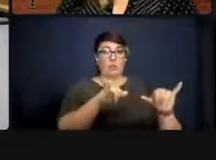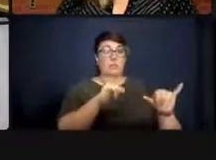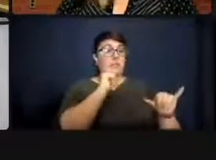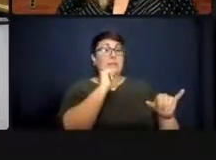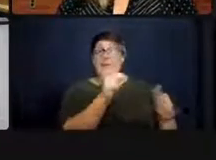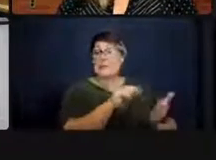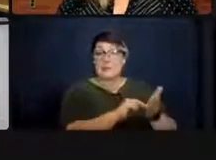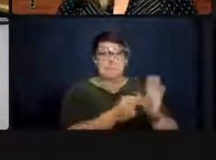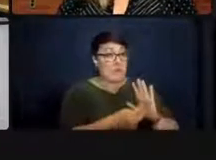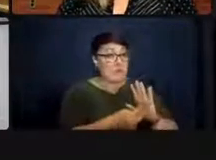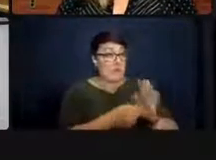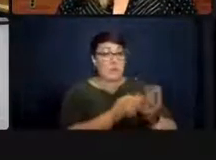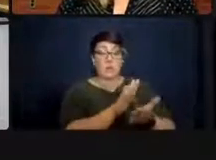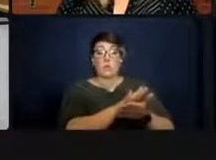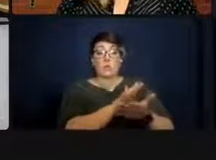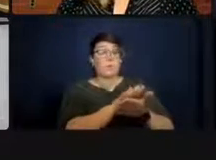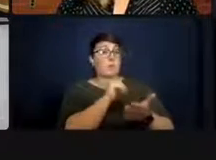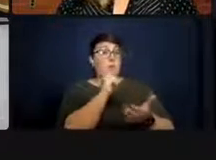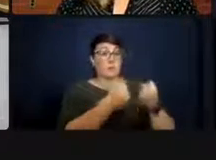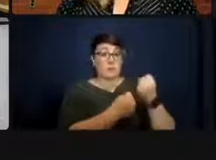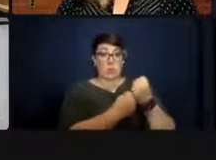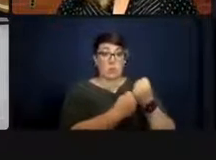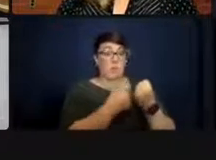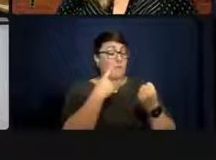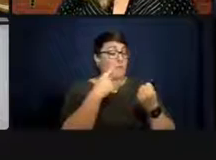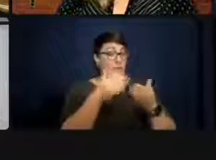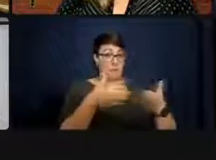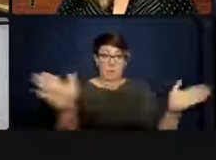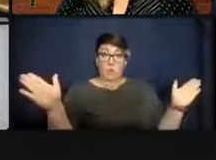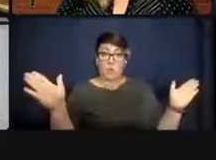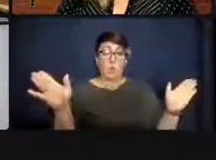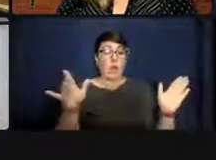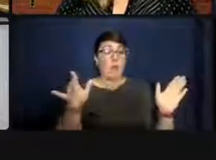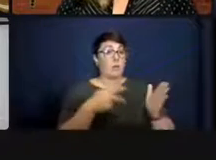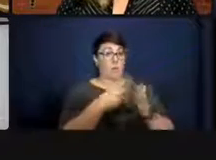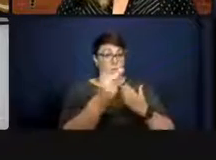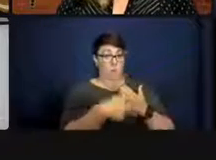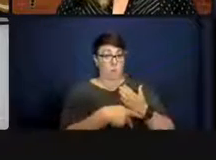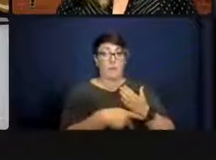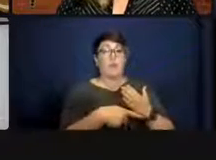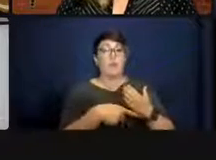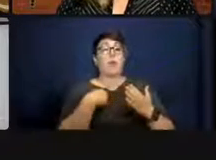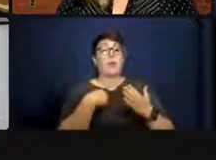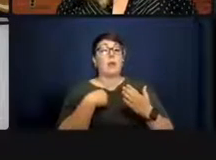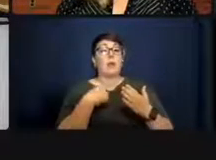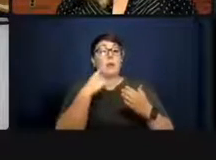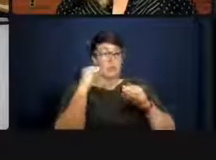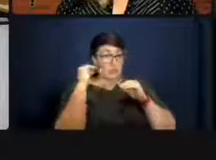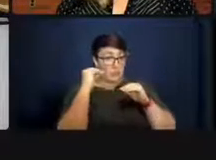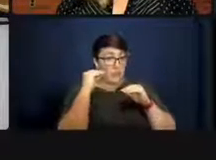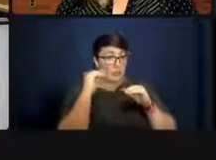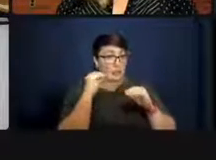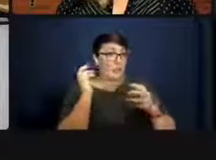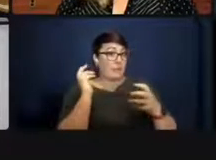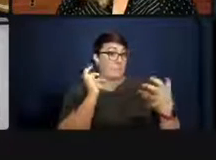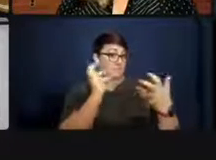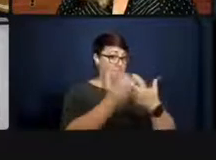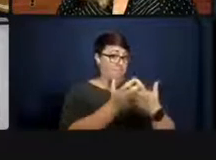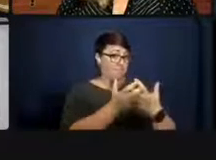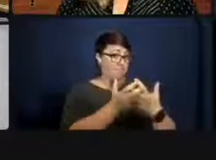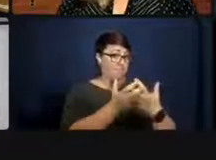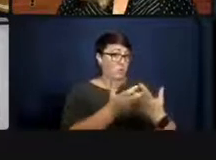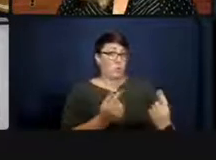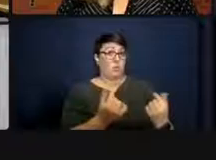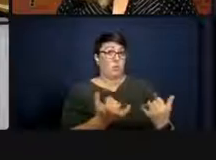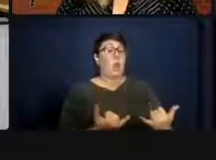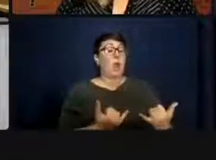المدرسة. يمكن للمدرسة أن يكون لديها برنامج واسع وبرنامج متطور يناسب الأمور التي نقوم بها. إذا الطلاب